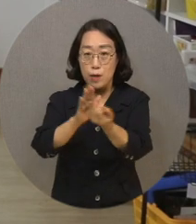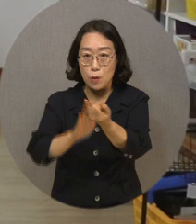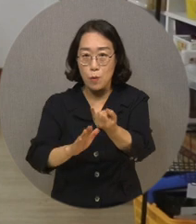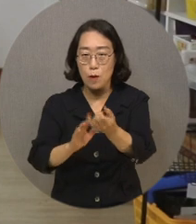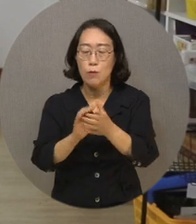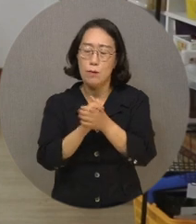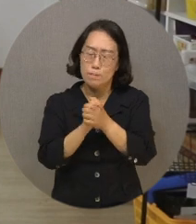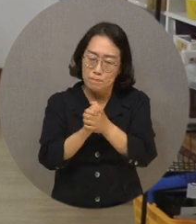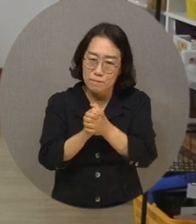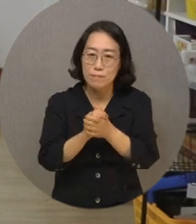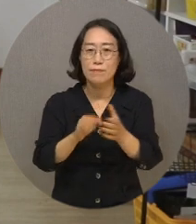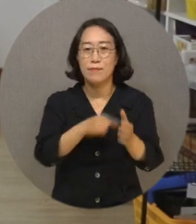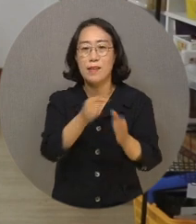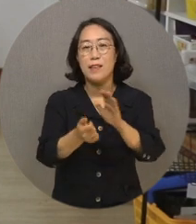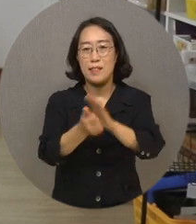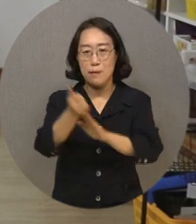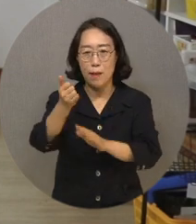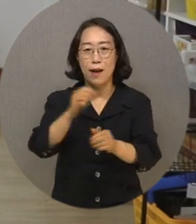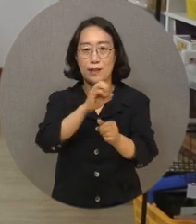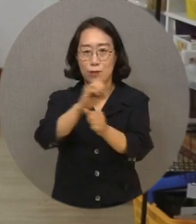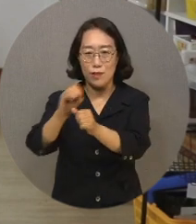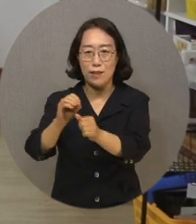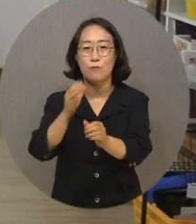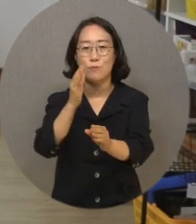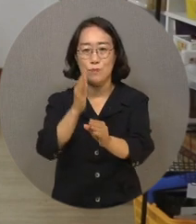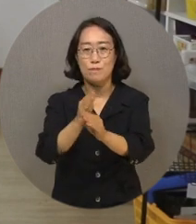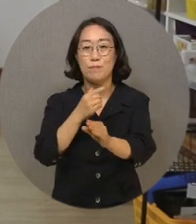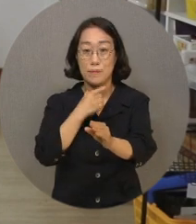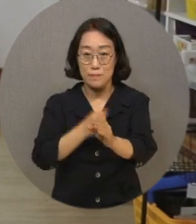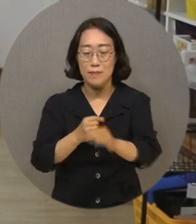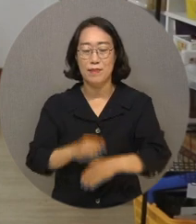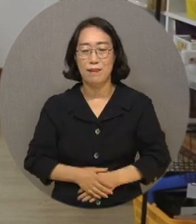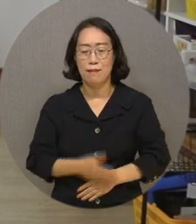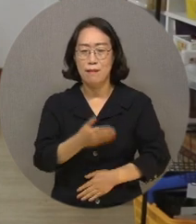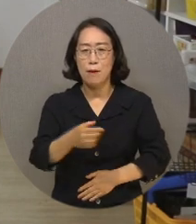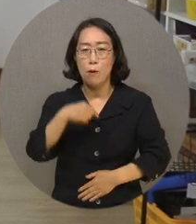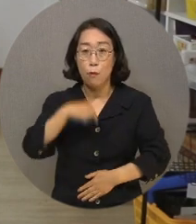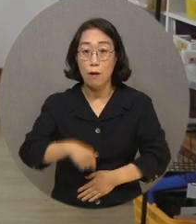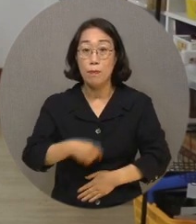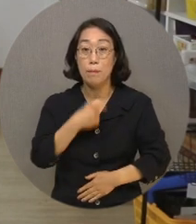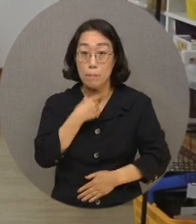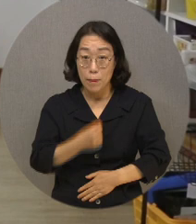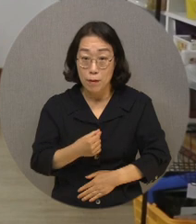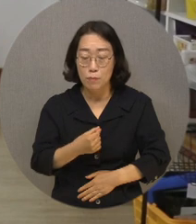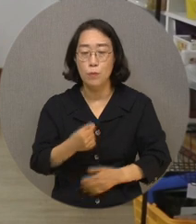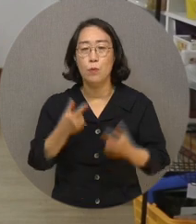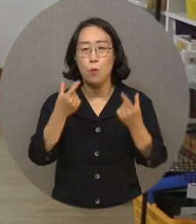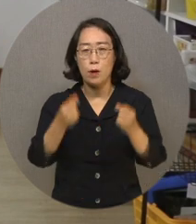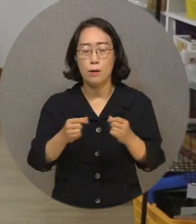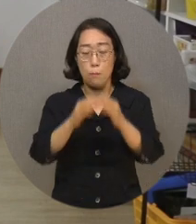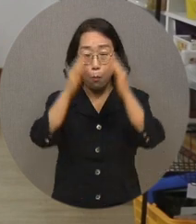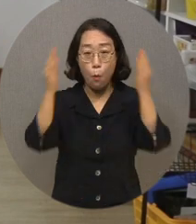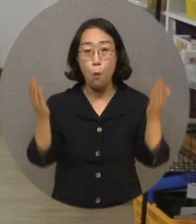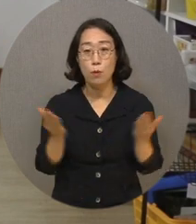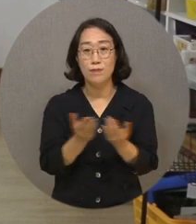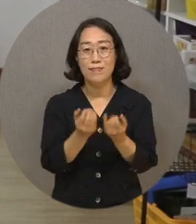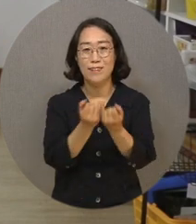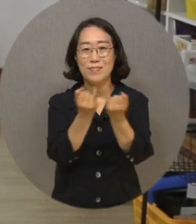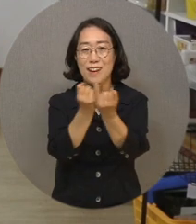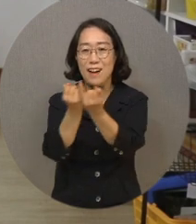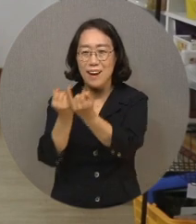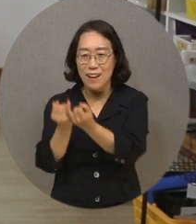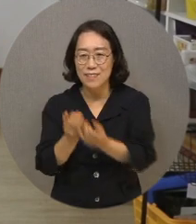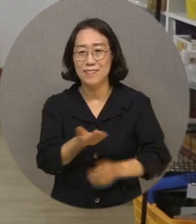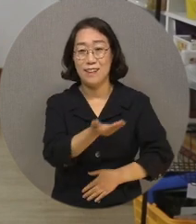기도하는 마음으로 희망을 전하고 있습니다. 작가의 간절한 바람처럼 이 시대의 모든 그녀들에게